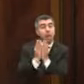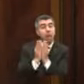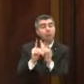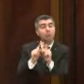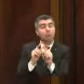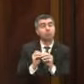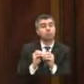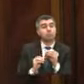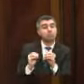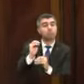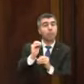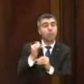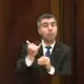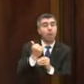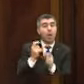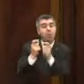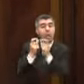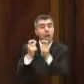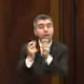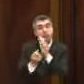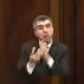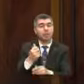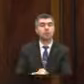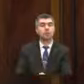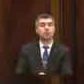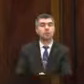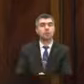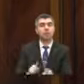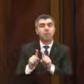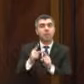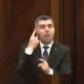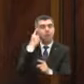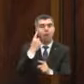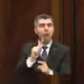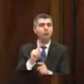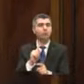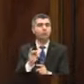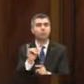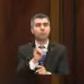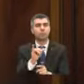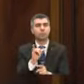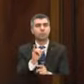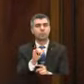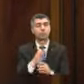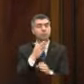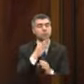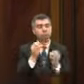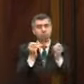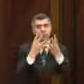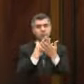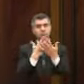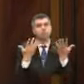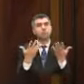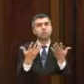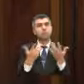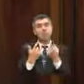النسيج الاقتصادي والمقاولات ديالنا، لكن ما لا نعرف جيدا إلى أين تؤول الأمور، خصوصا أنه عدد